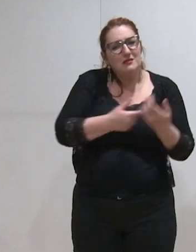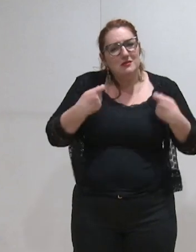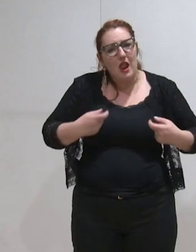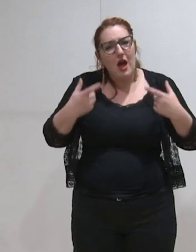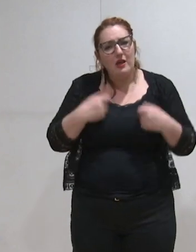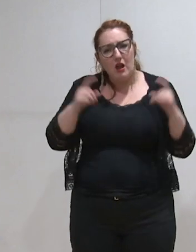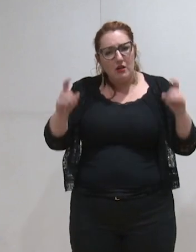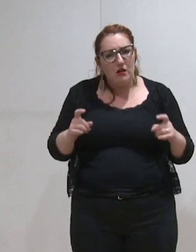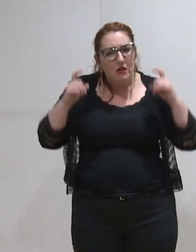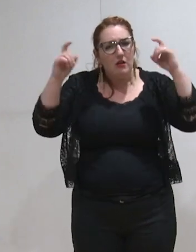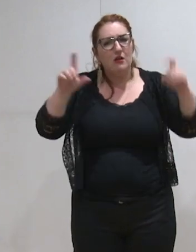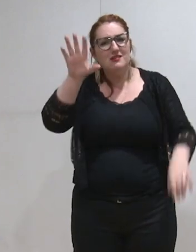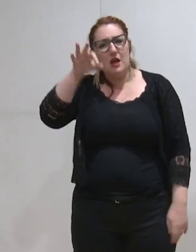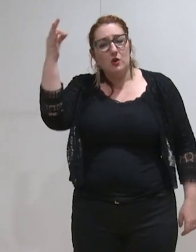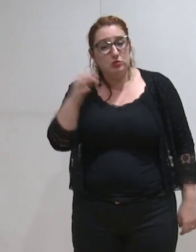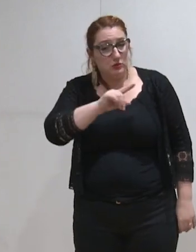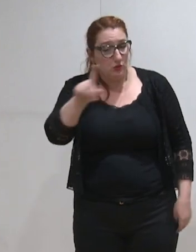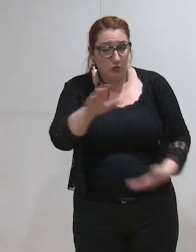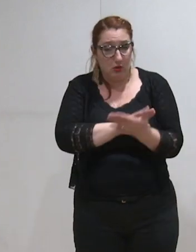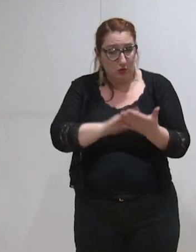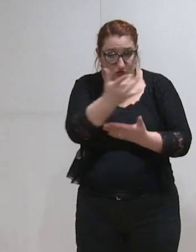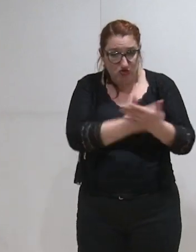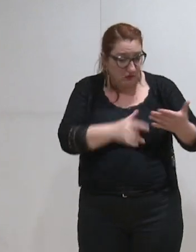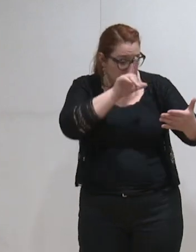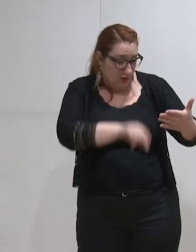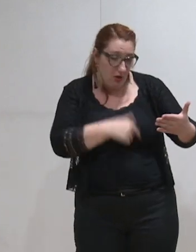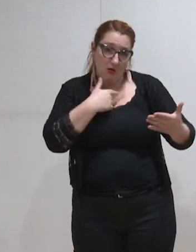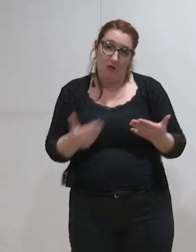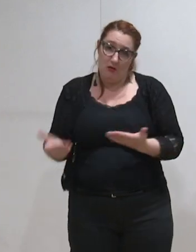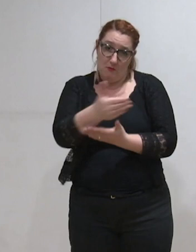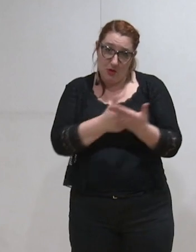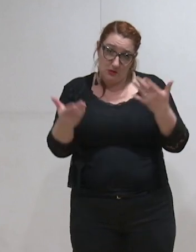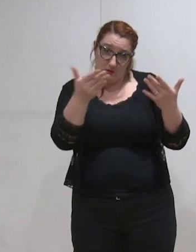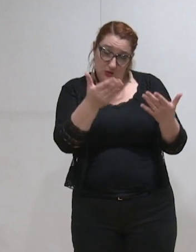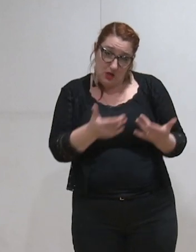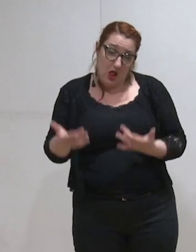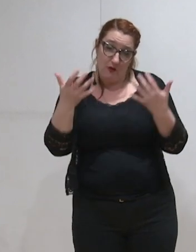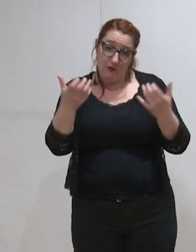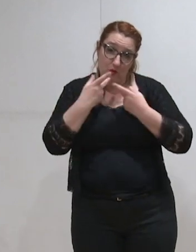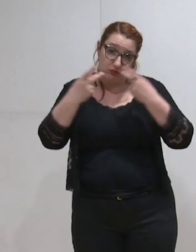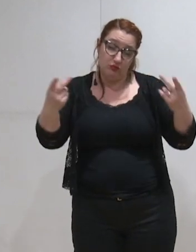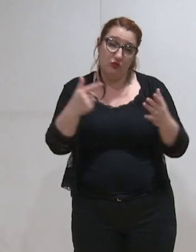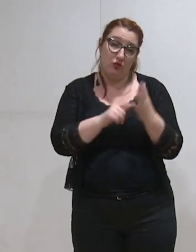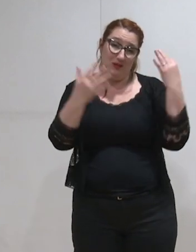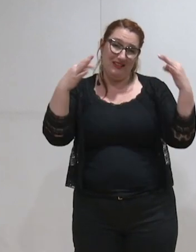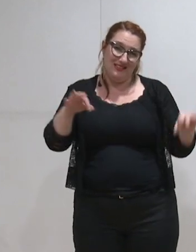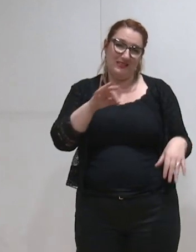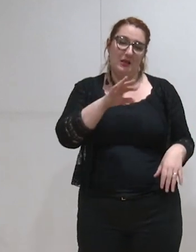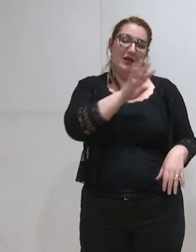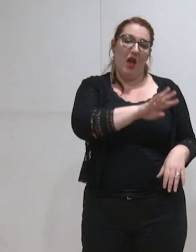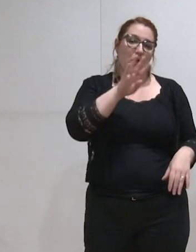euh j'ai les chiffres sous les yeux la masse salariale si vous voulez qu'on cite les chiffres en 2010 pour 44 salariés était de